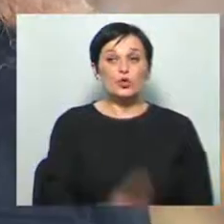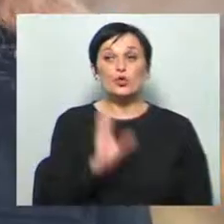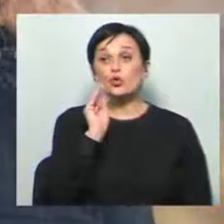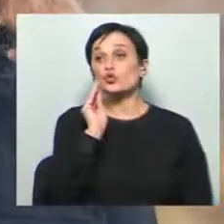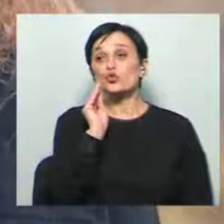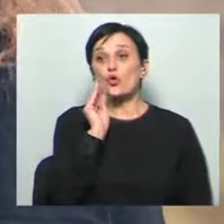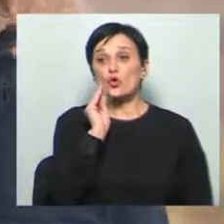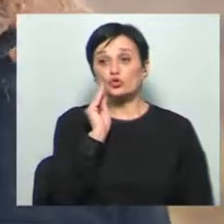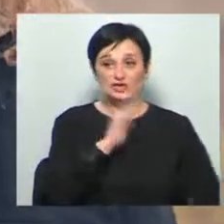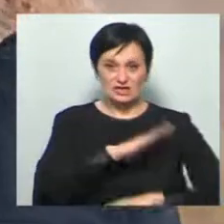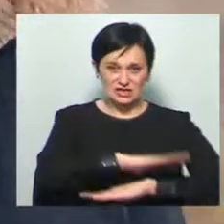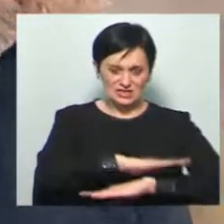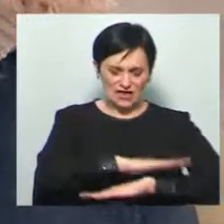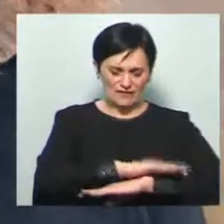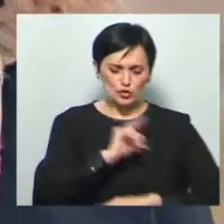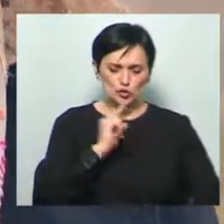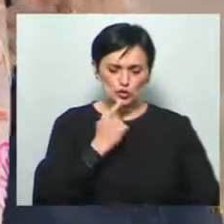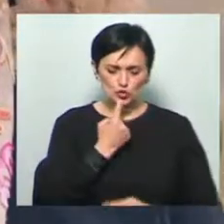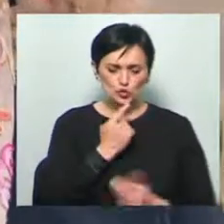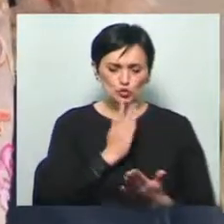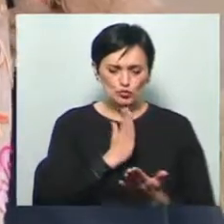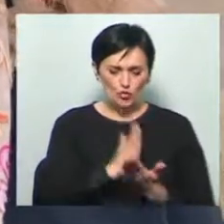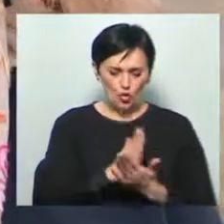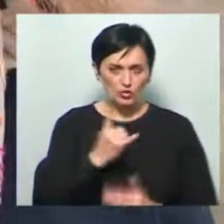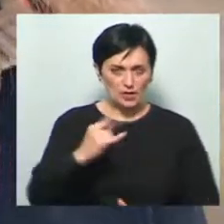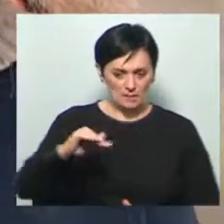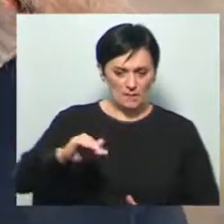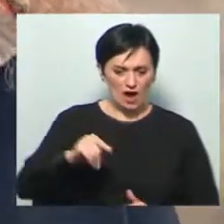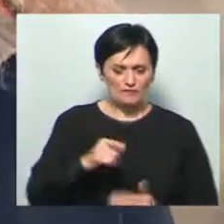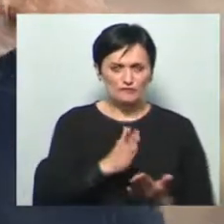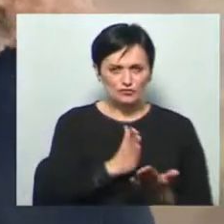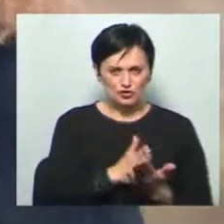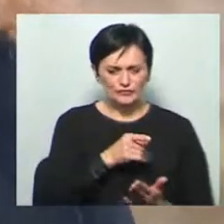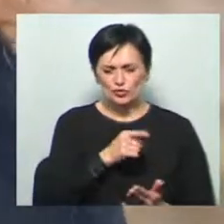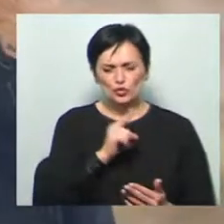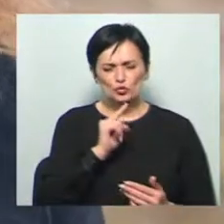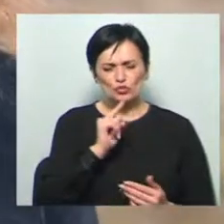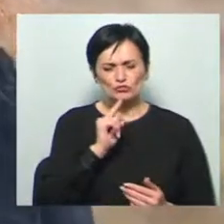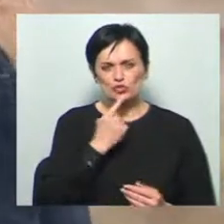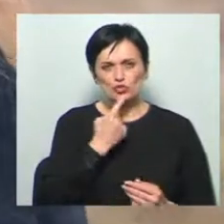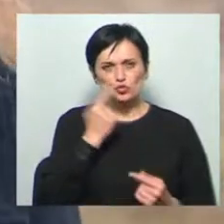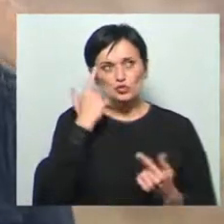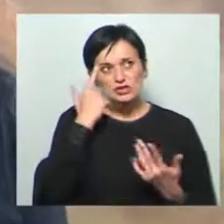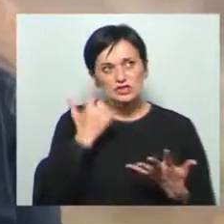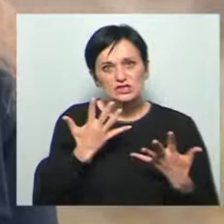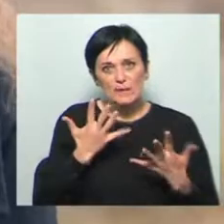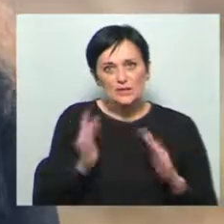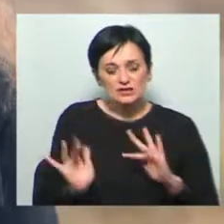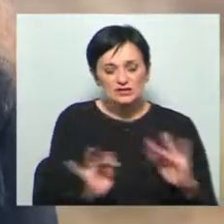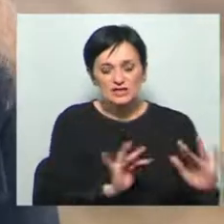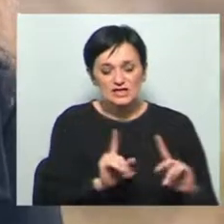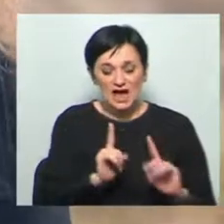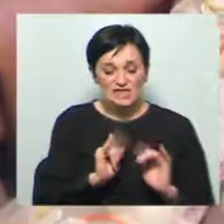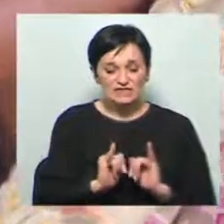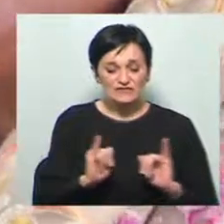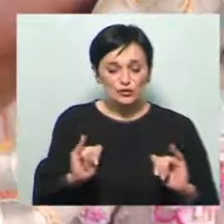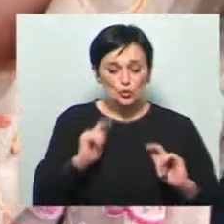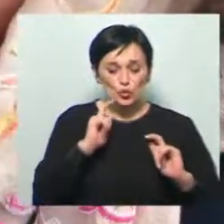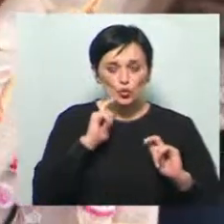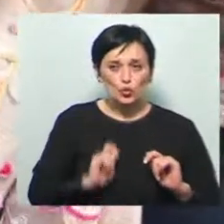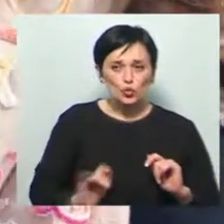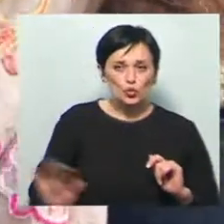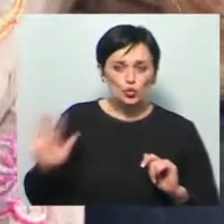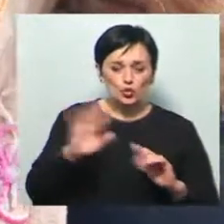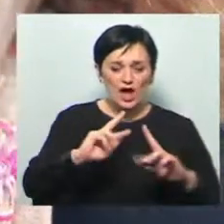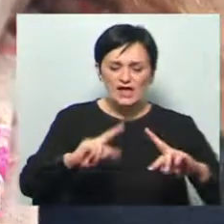როდესაც ყავს ქცევით სირთულეების მქონე ბავშვი, რთულად წარმოსადგენია ის სცენარი, რაც ვითარდება ახლა უკრაინაში.